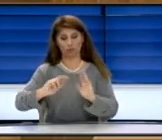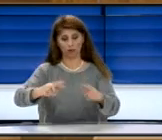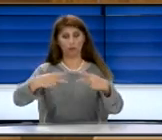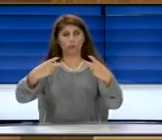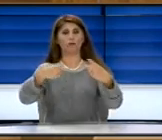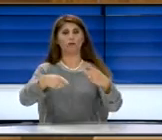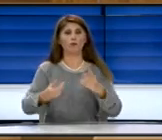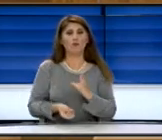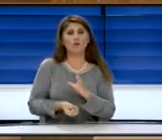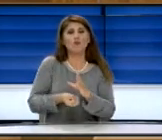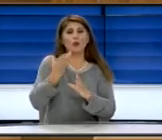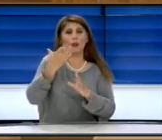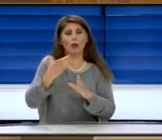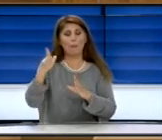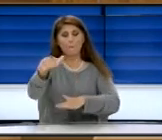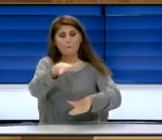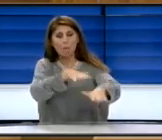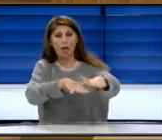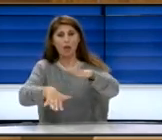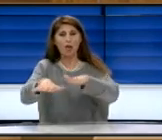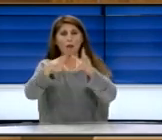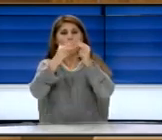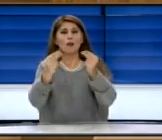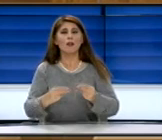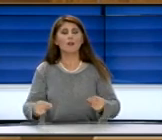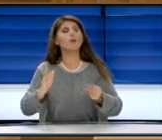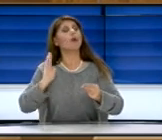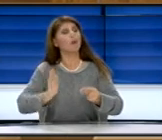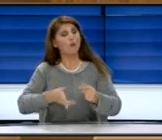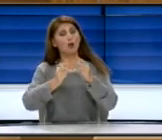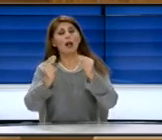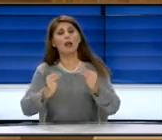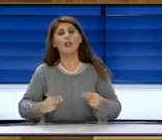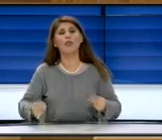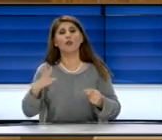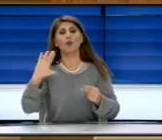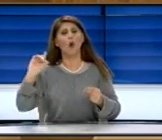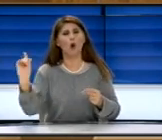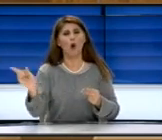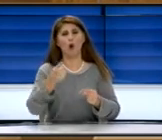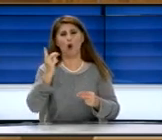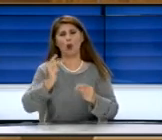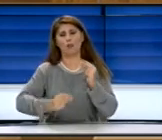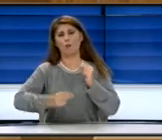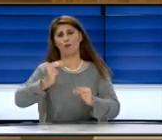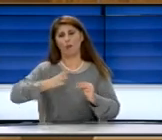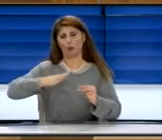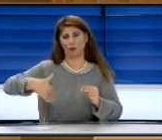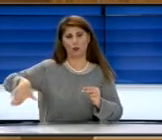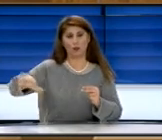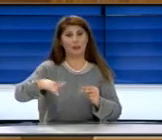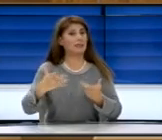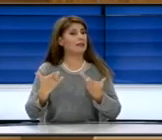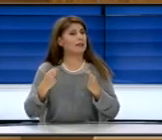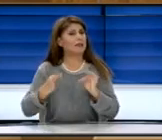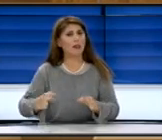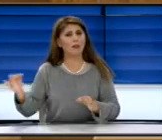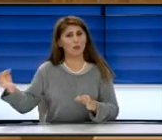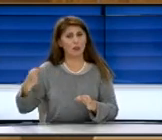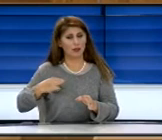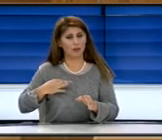τη νέα μαγική λύση με την οποία μπορούν να λυθούν όλα τα εργατικά λαϊκά προβλήματα. Τι ακριβώς μας